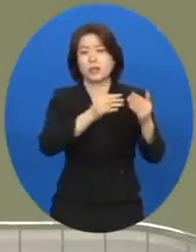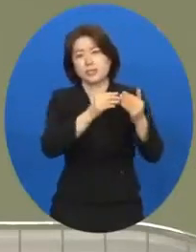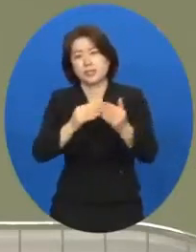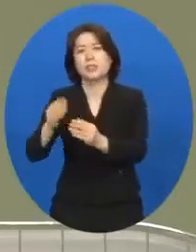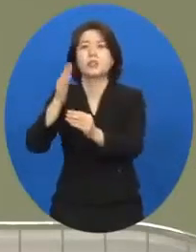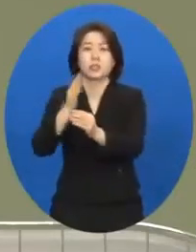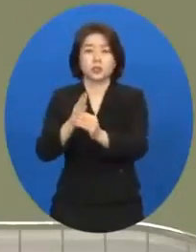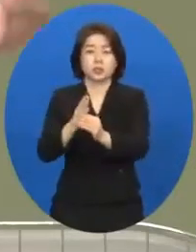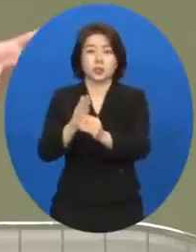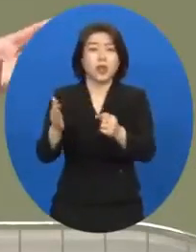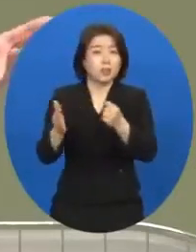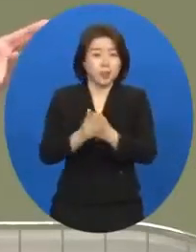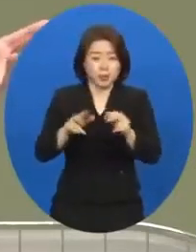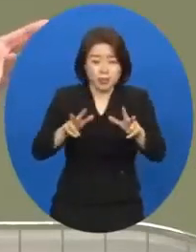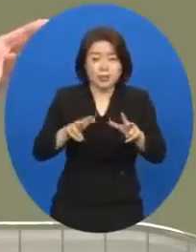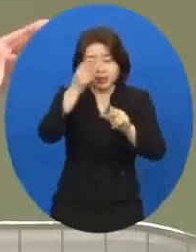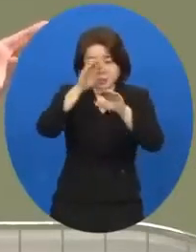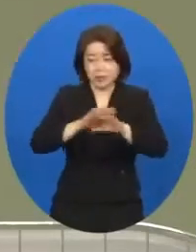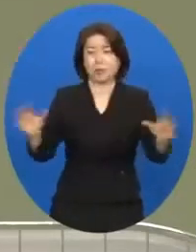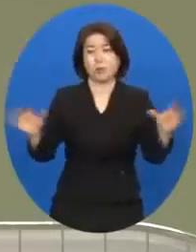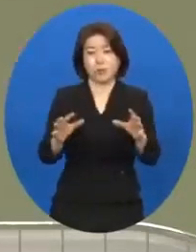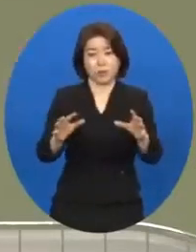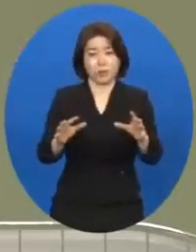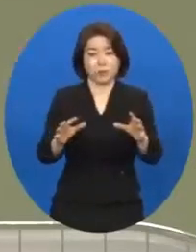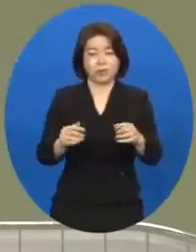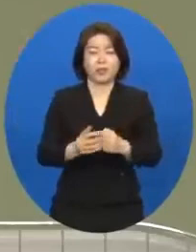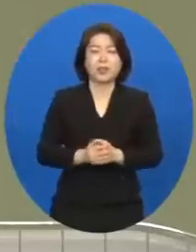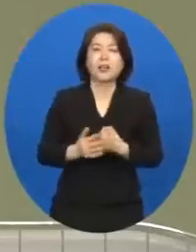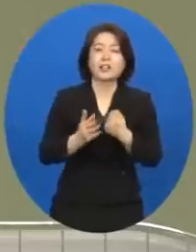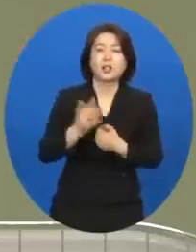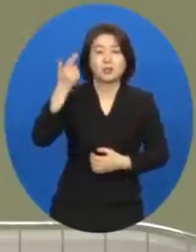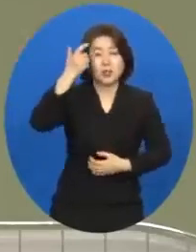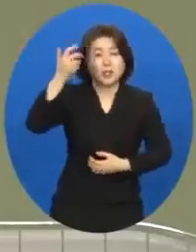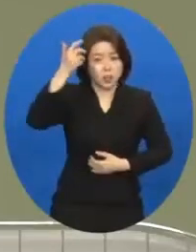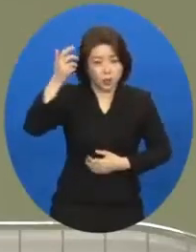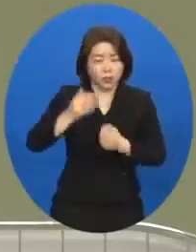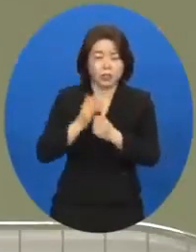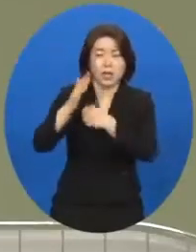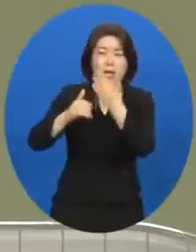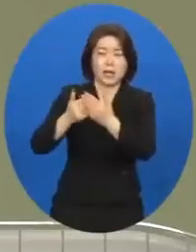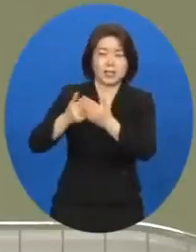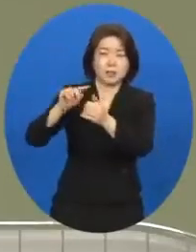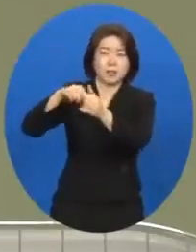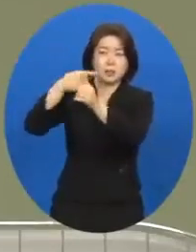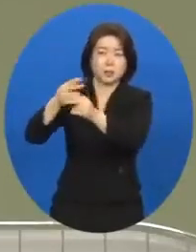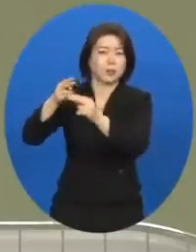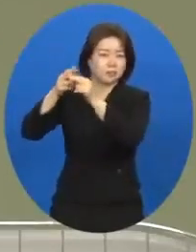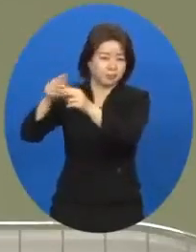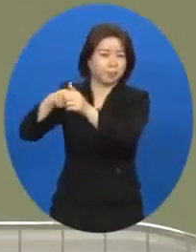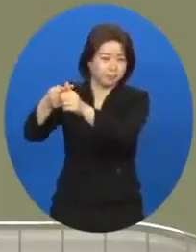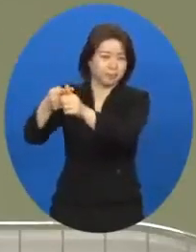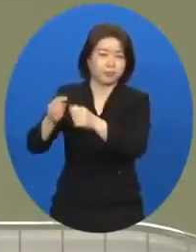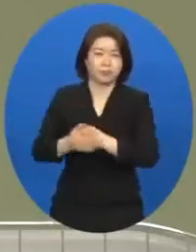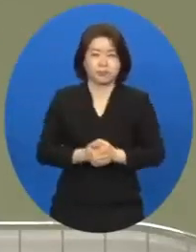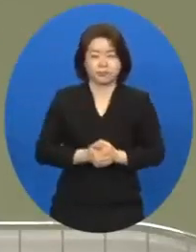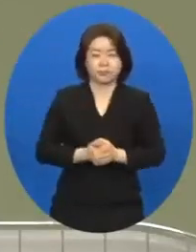계세요. 그래서 지금 예배드리고 있어요. 그러니 우리 영혼은 하나님에게 속한 영혼입니다.